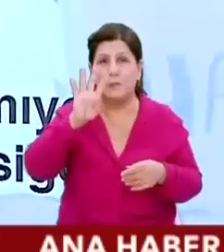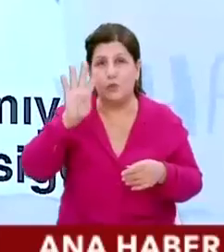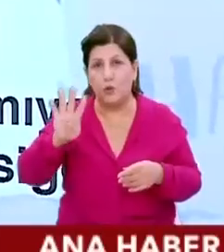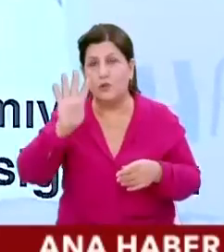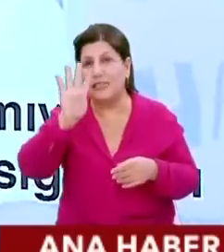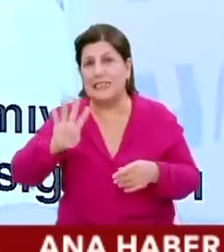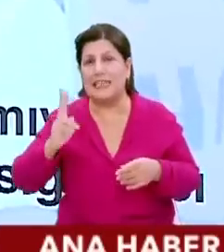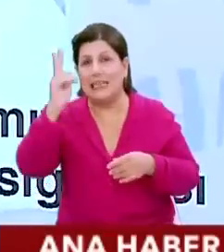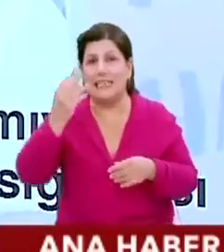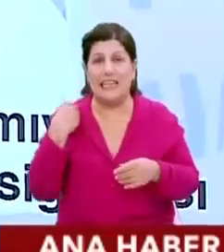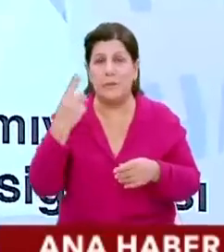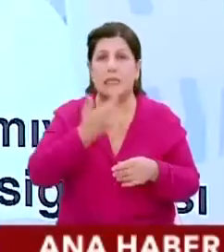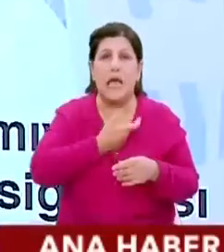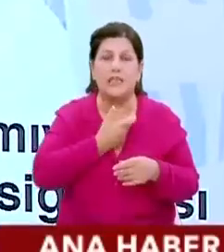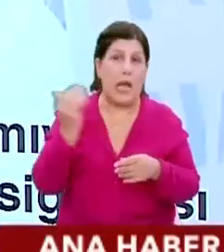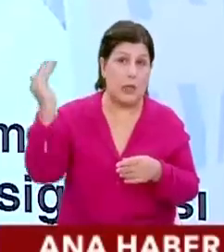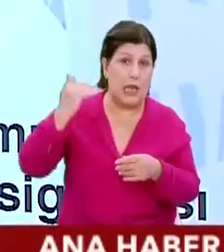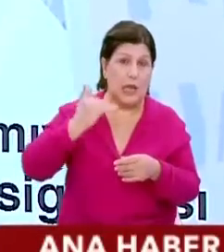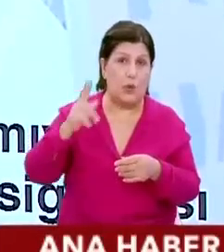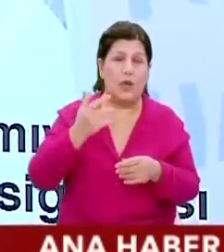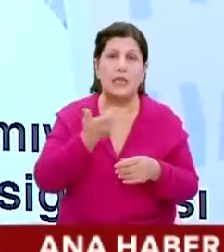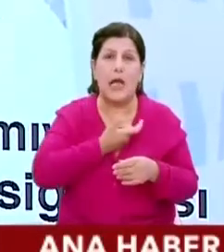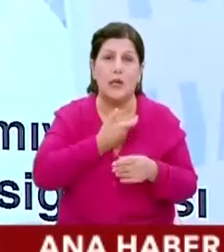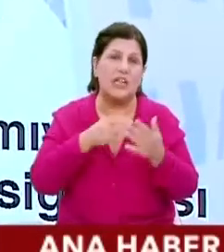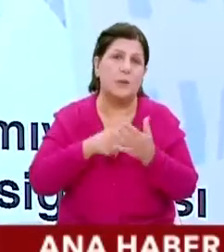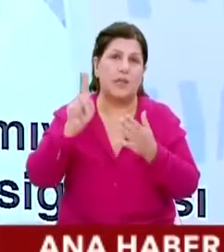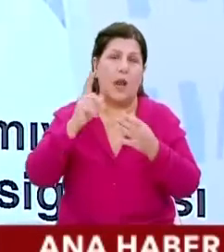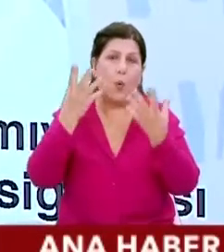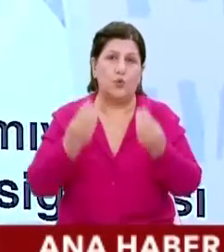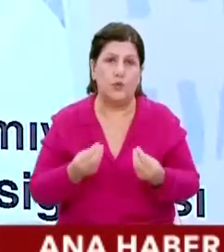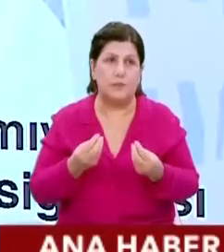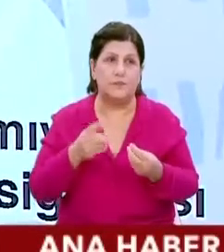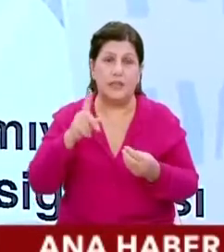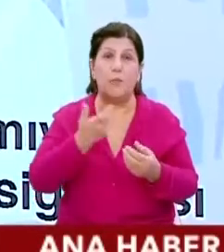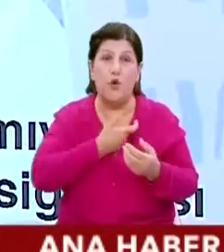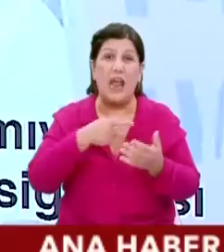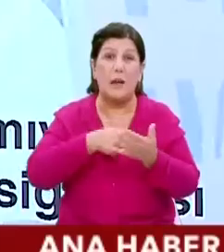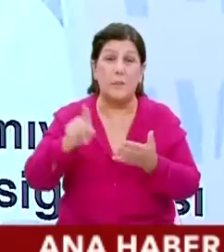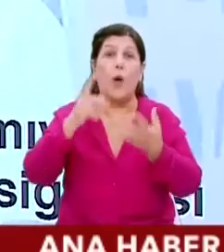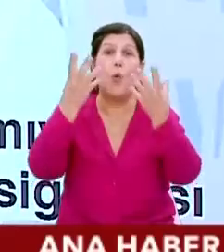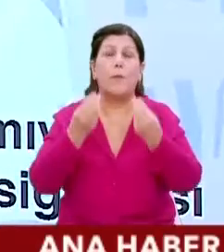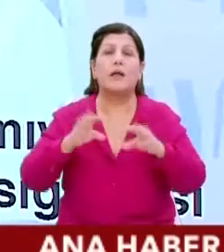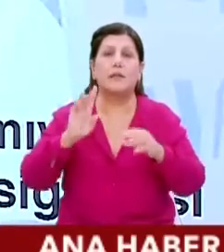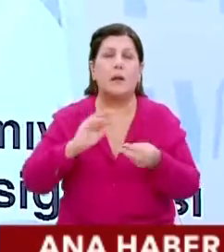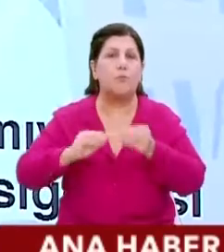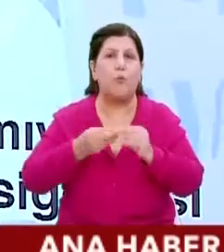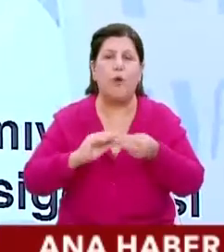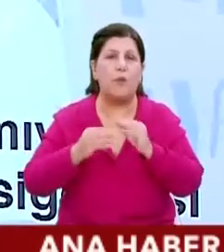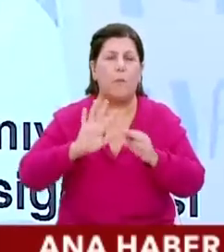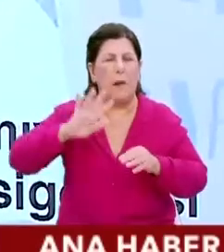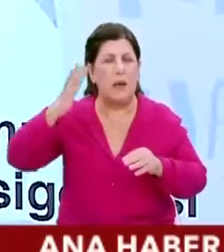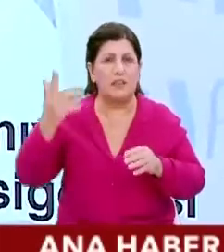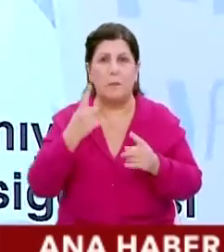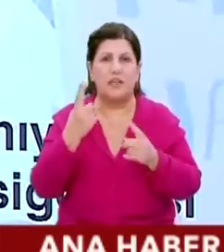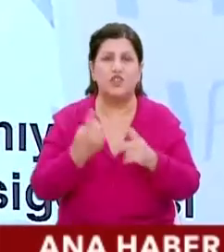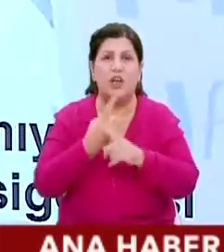yeni bir yasa geliyor bu yasa iptal ediliyor Eğer bu yasa iptal edilmezse problemler bambaşka